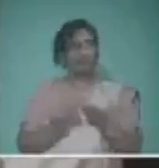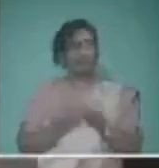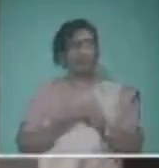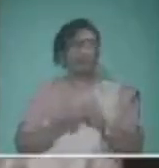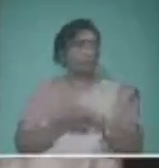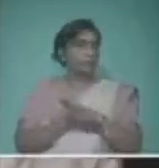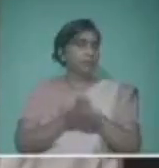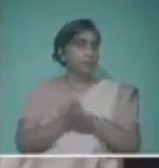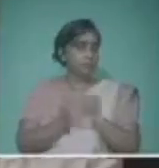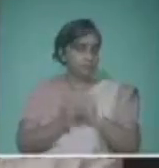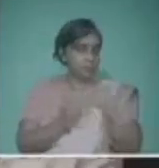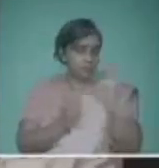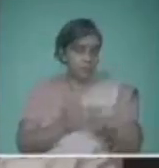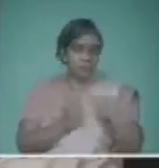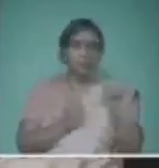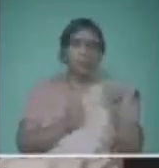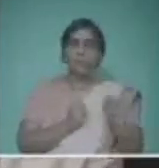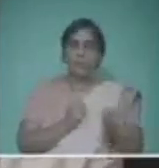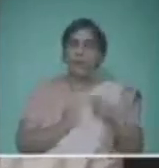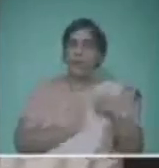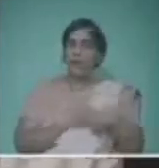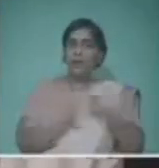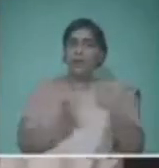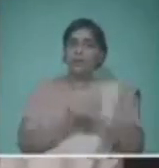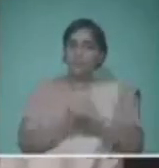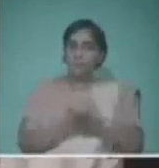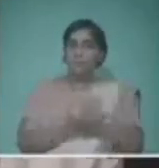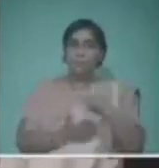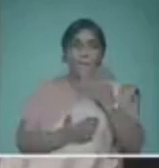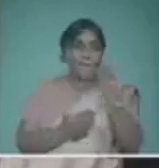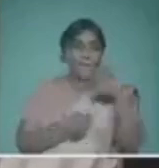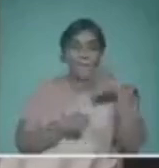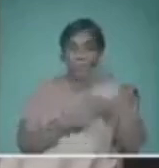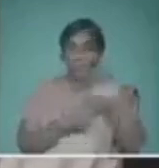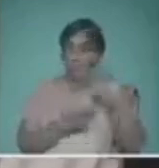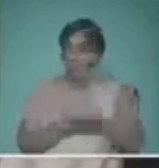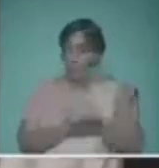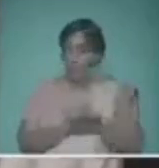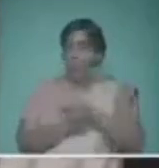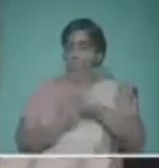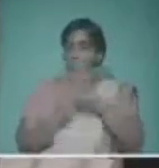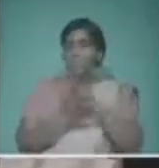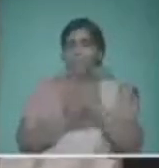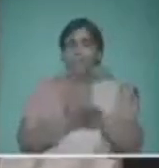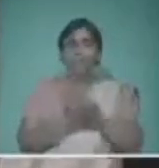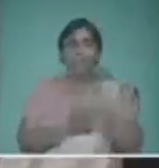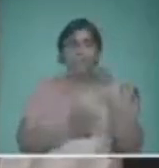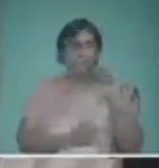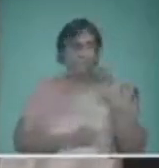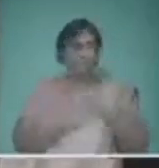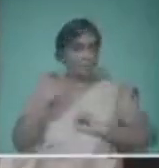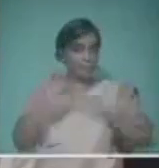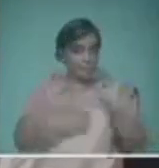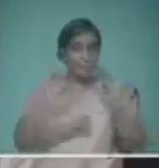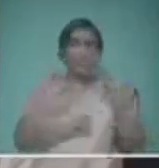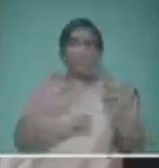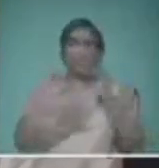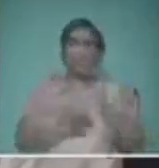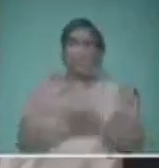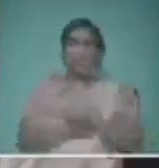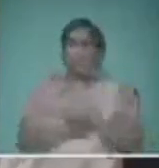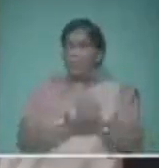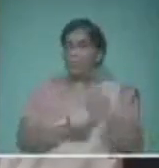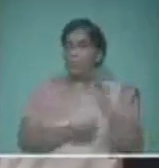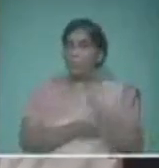සපුරා ගැනීම සඳහා ලංකා බැංකුව මහජන බැංකුවේ මුළු කොටස් අයිතියෙන් 20% ප්‍රමාණයක් එම බැංකුවල